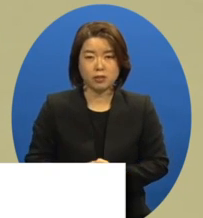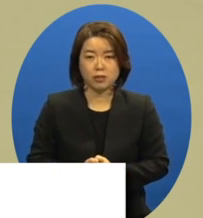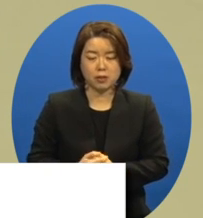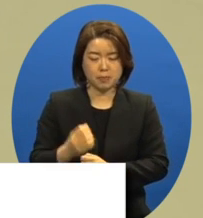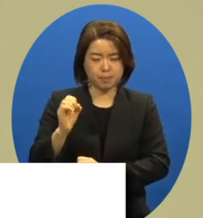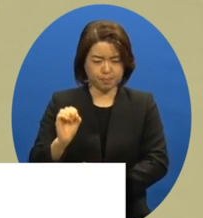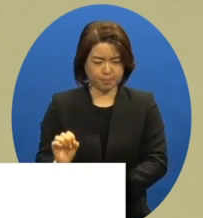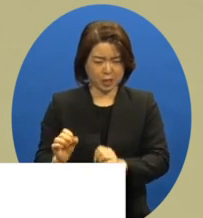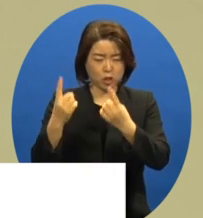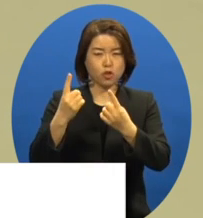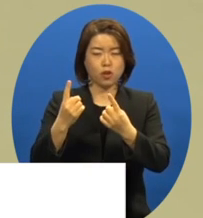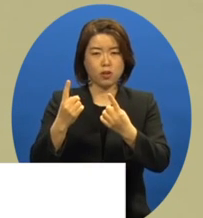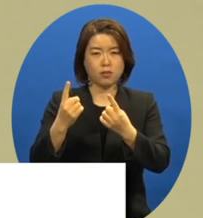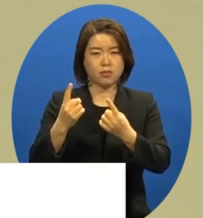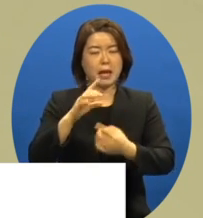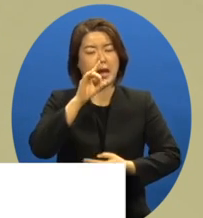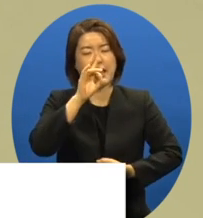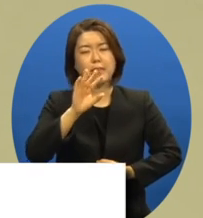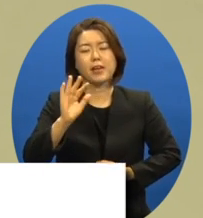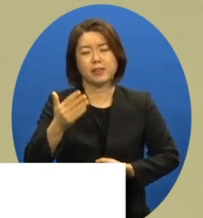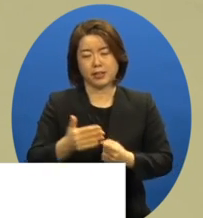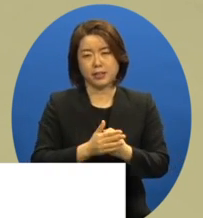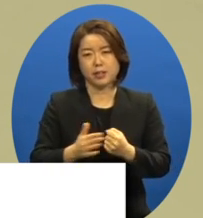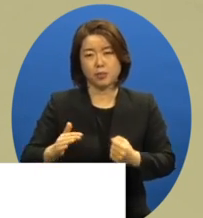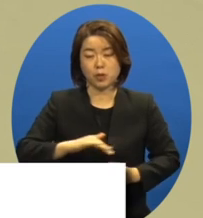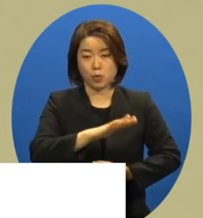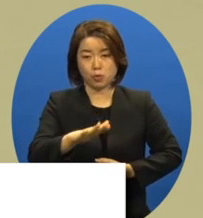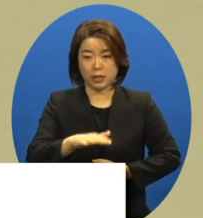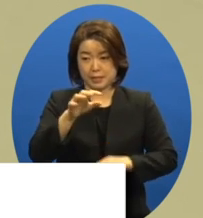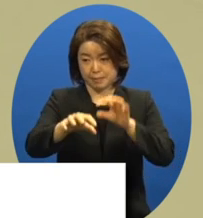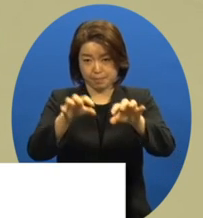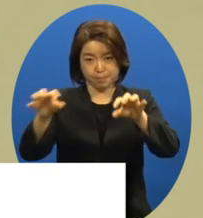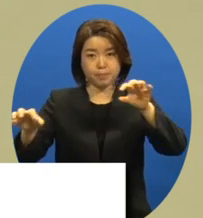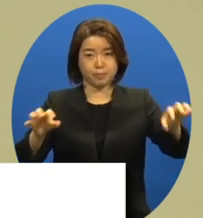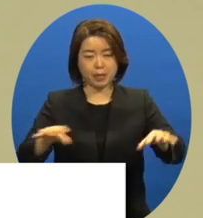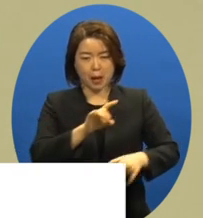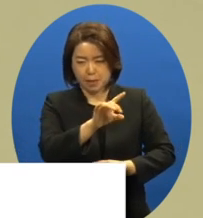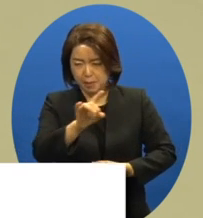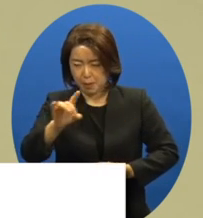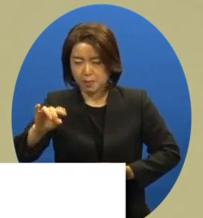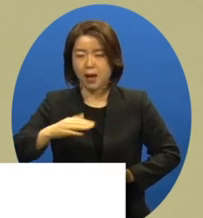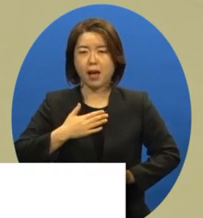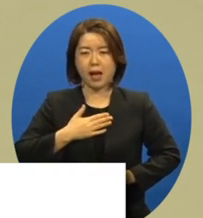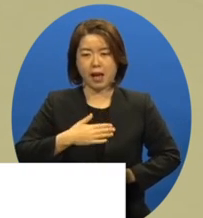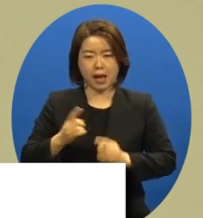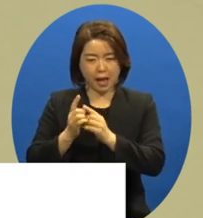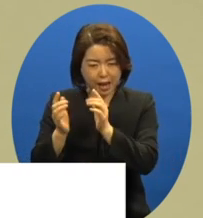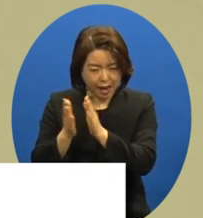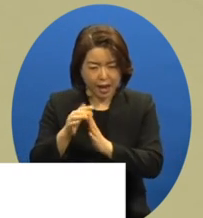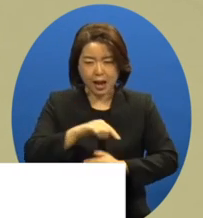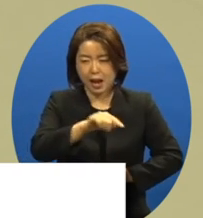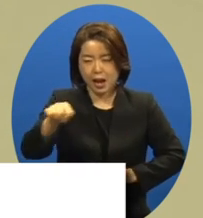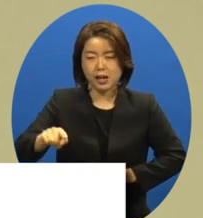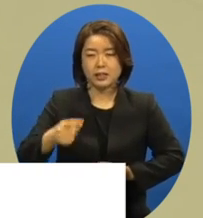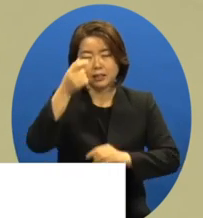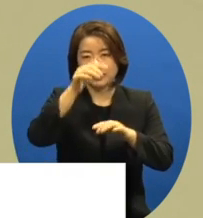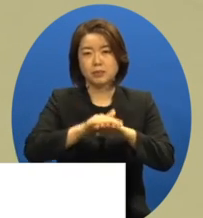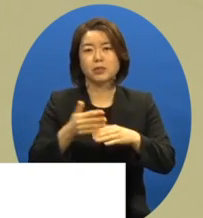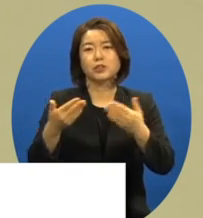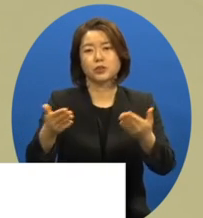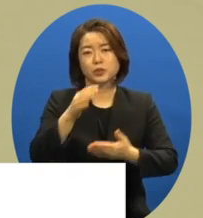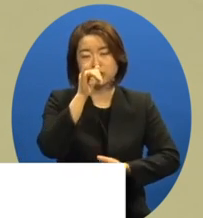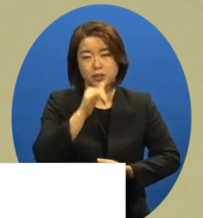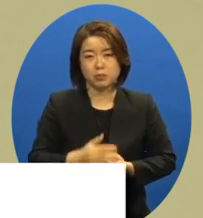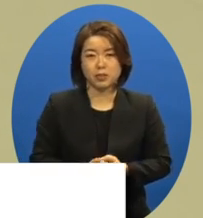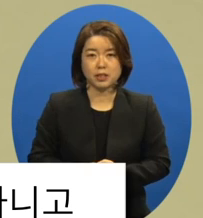근원이 되지 않아야 하기 때문에 우리가 이렇게 흩어져서 가정에서 예배를 드리는 것뿐입니다. 그러나